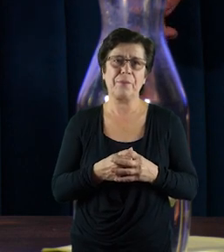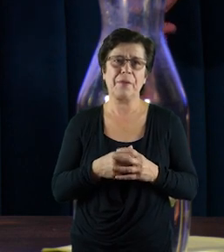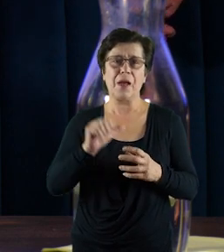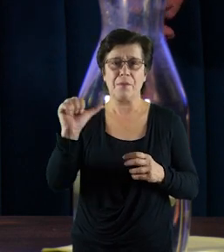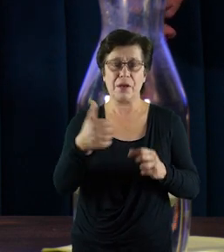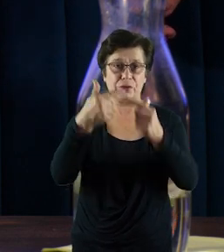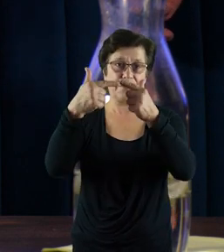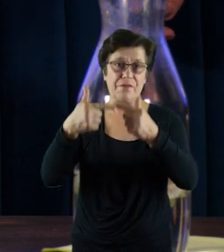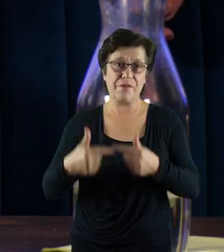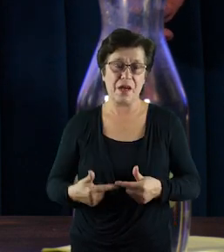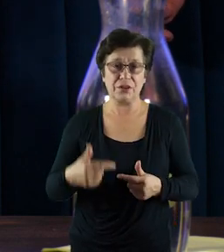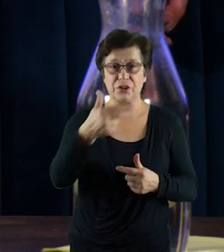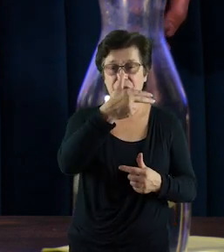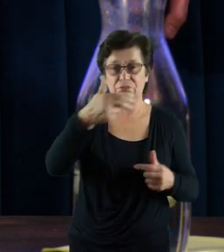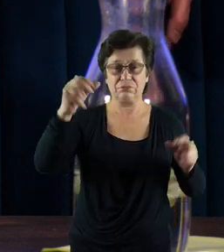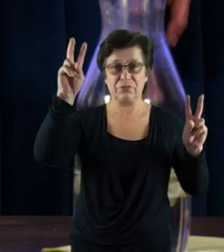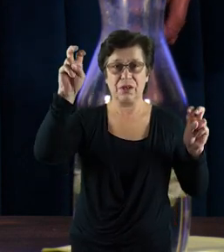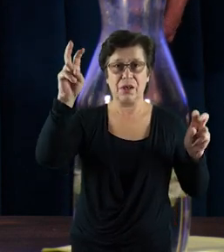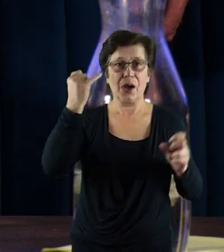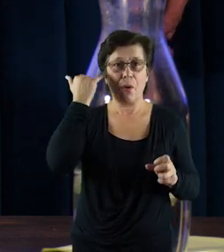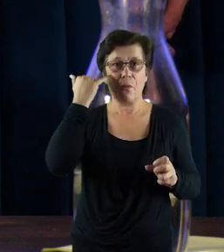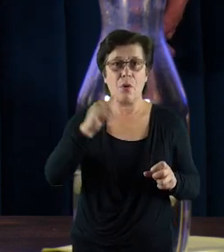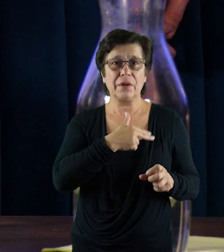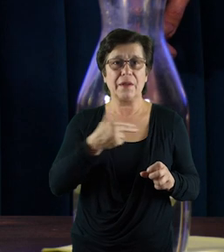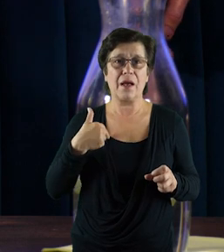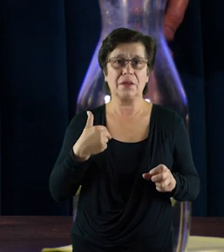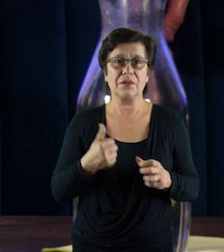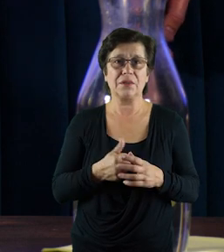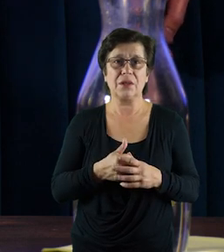Pierwszy wiersz zatytułowany W głąb las pochodzi z